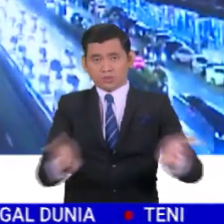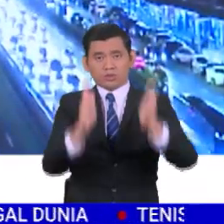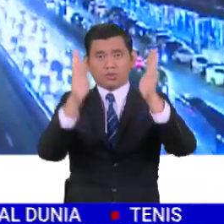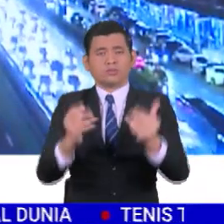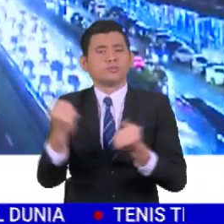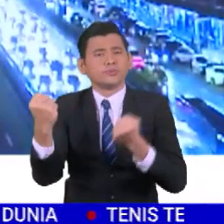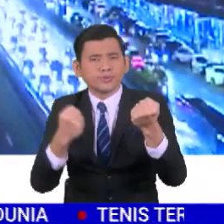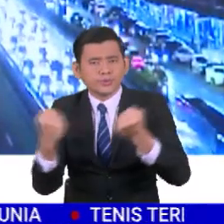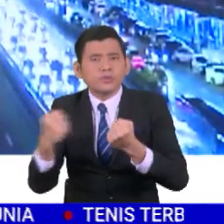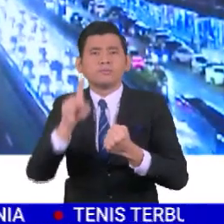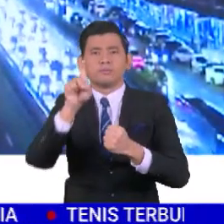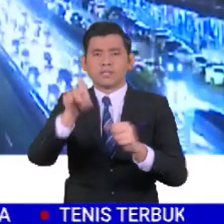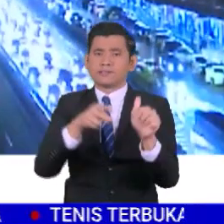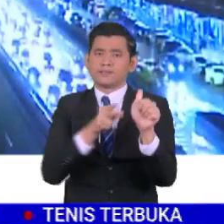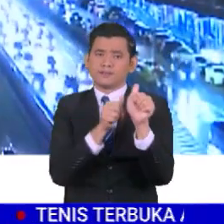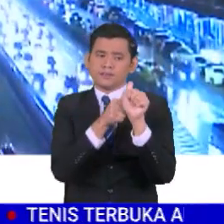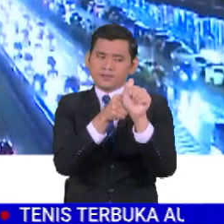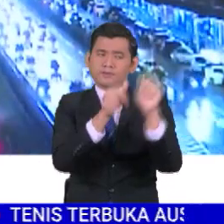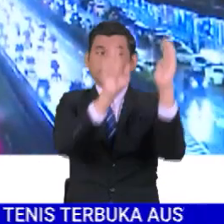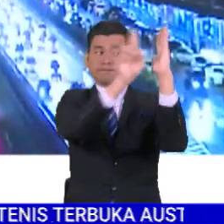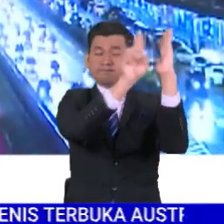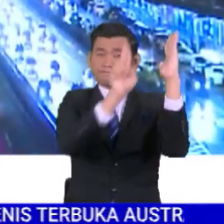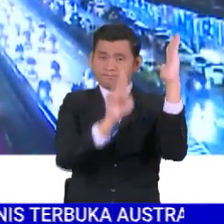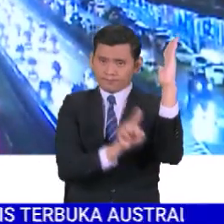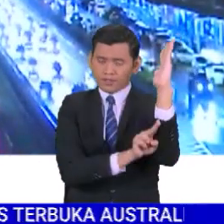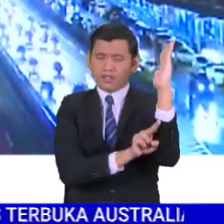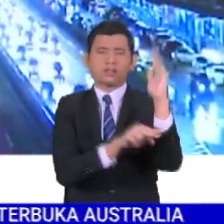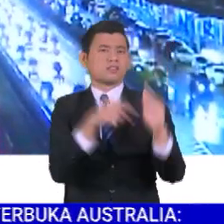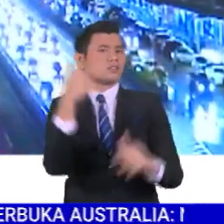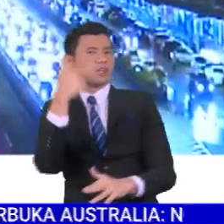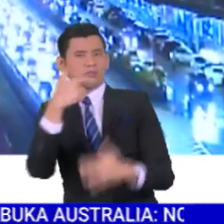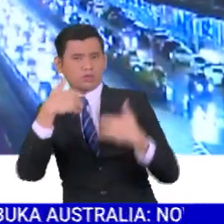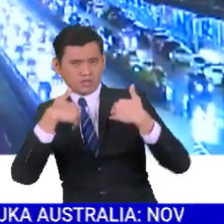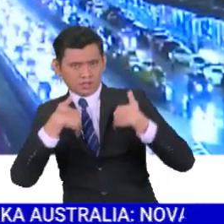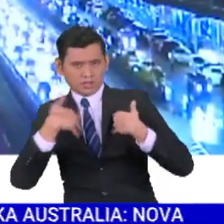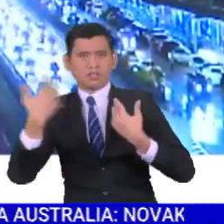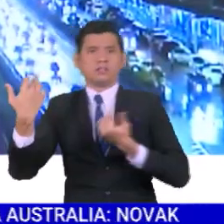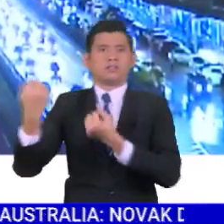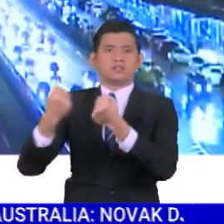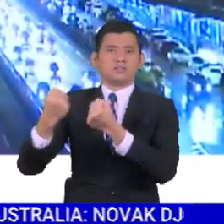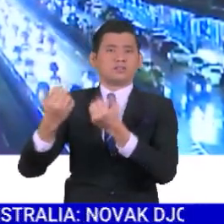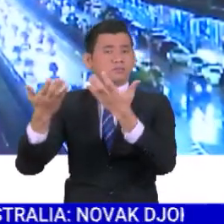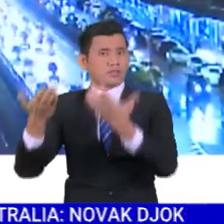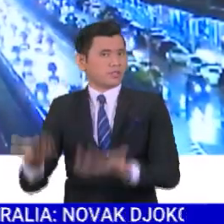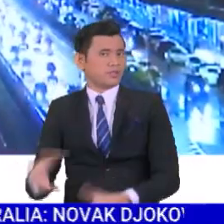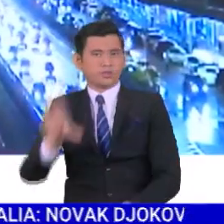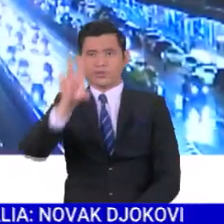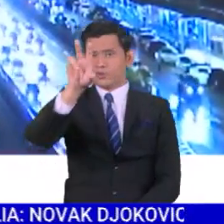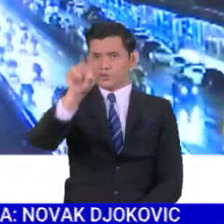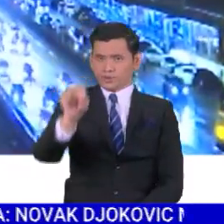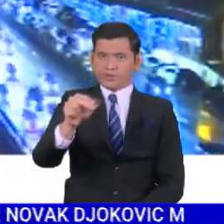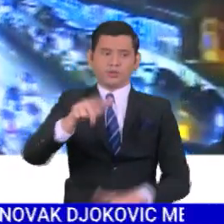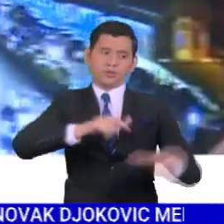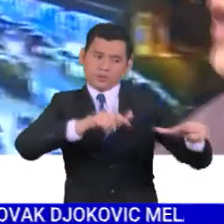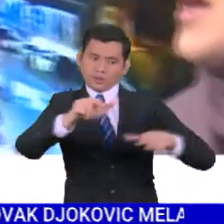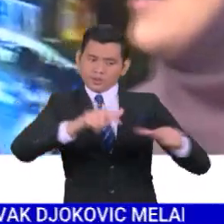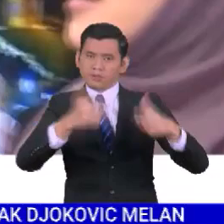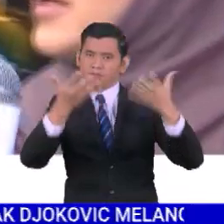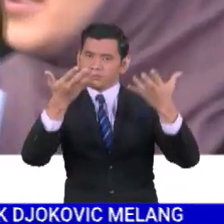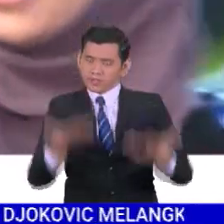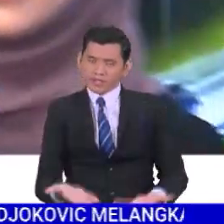supaya patuhi peraturan larangan kenderaan berat yang mula berkuat kuasa kembali pada hari ini dan juga pada hari esok. Ya,